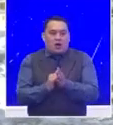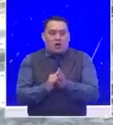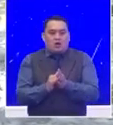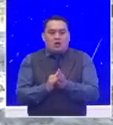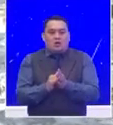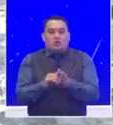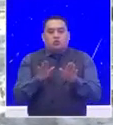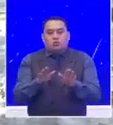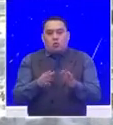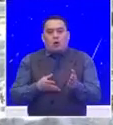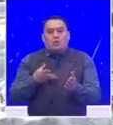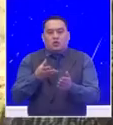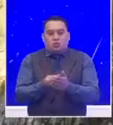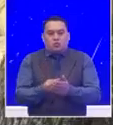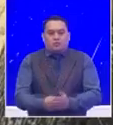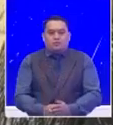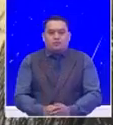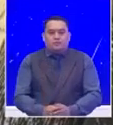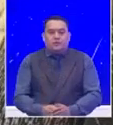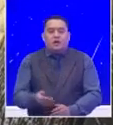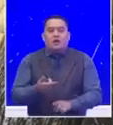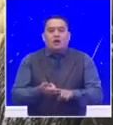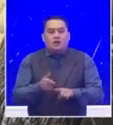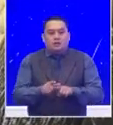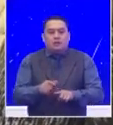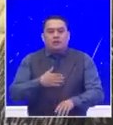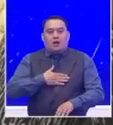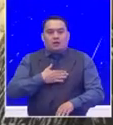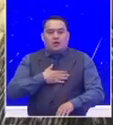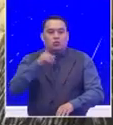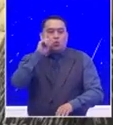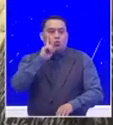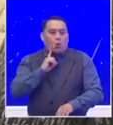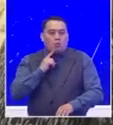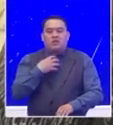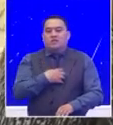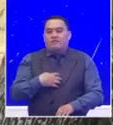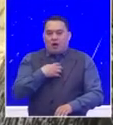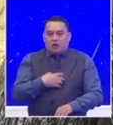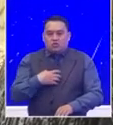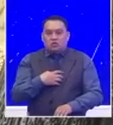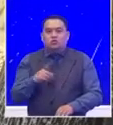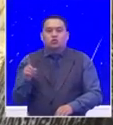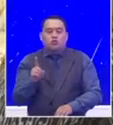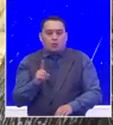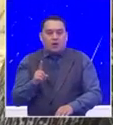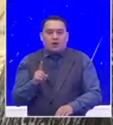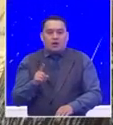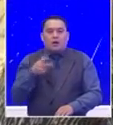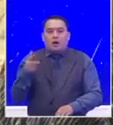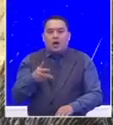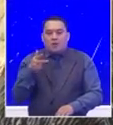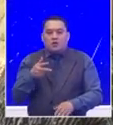жильцов лишь абонплату. Это для нас, для жителей, конечно, очень важно, что вот эту